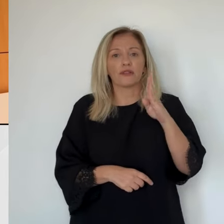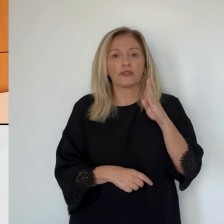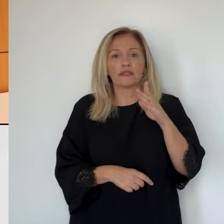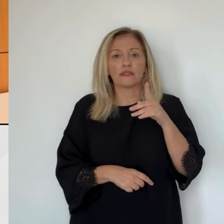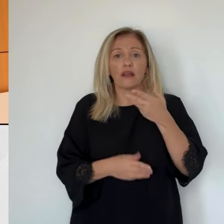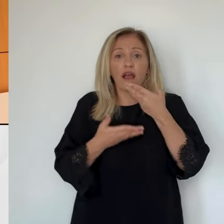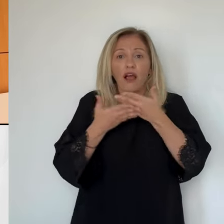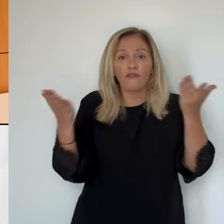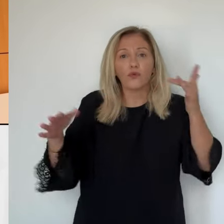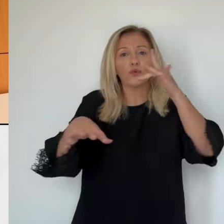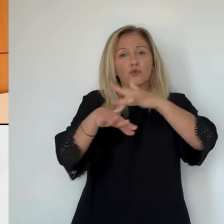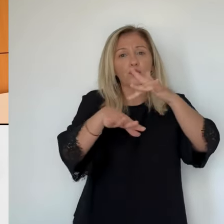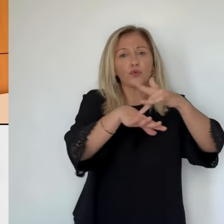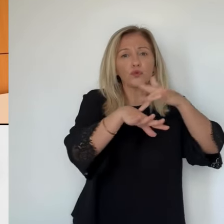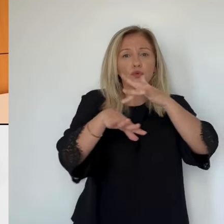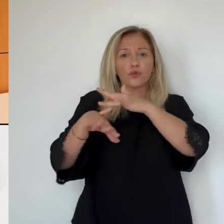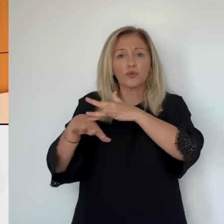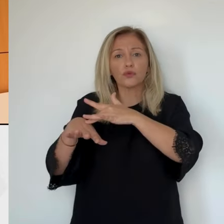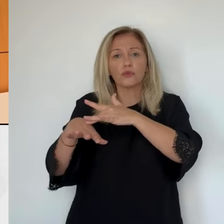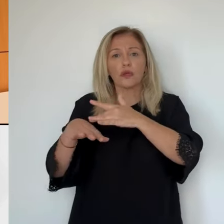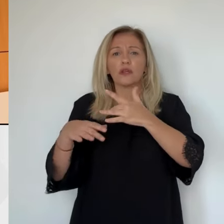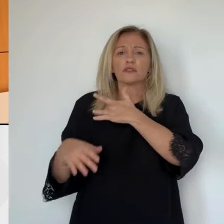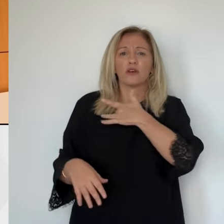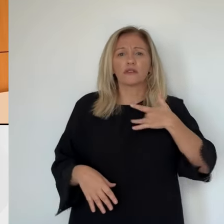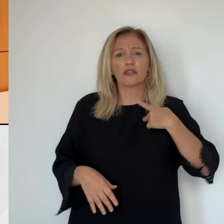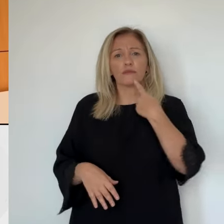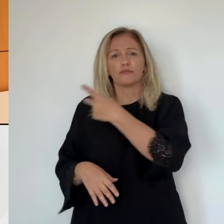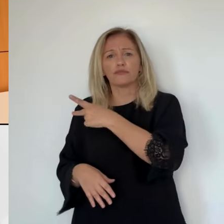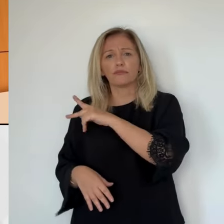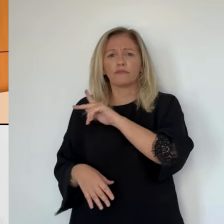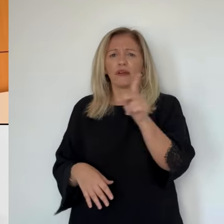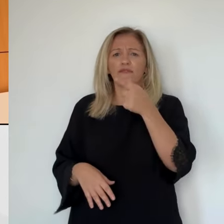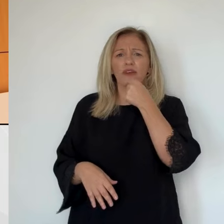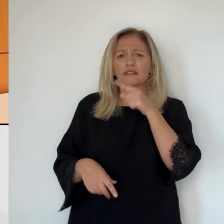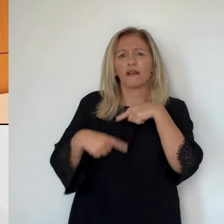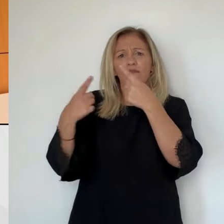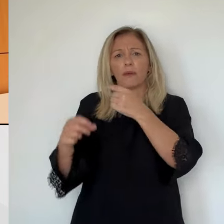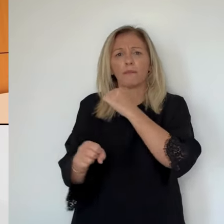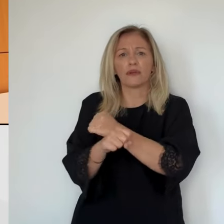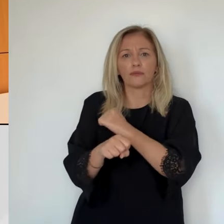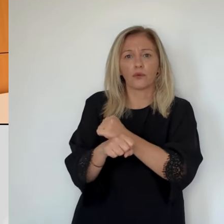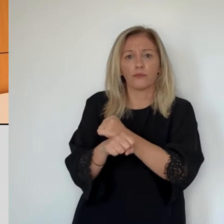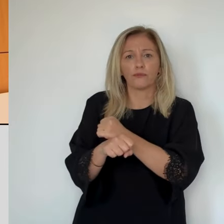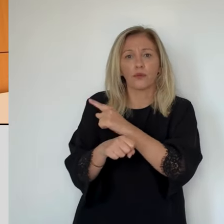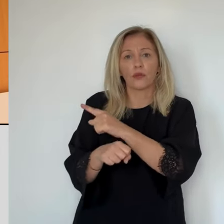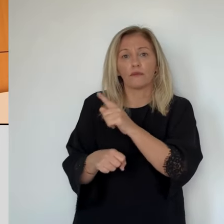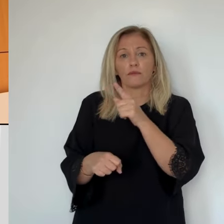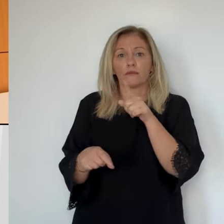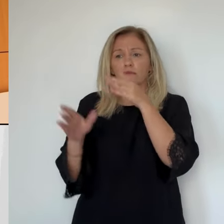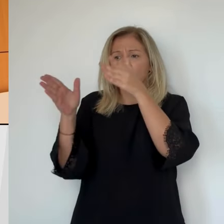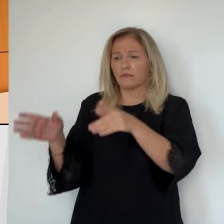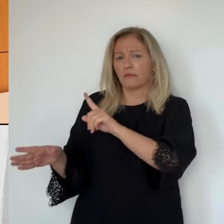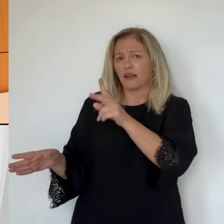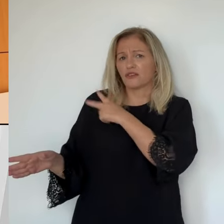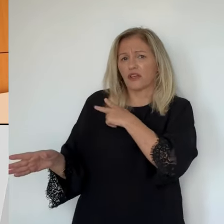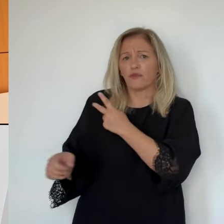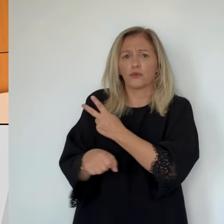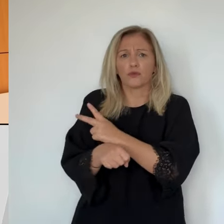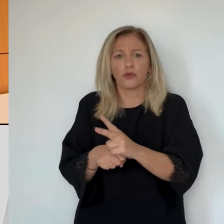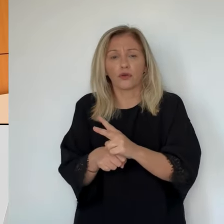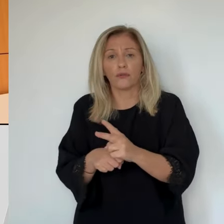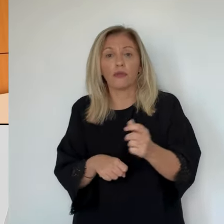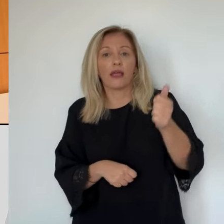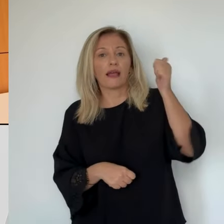j'en suis désolé pour eux. Et donc Pierre Baldacci, il a fait des choses, il les a reconnues, mais au-delà de son état de santé qui ne justifie